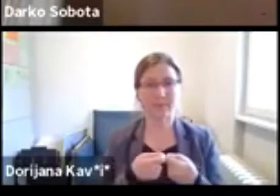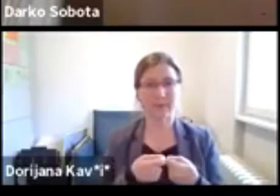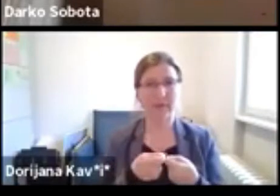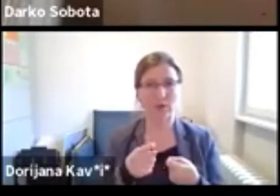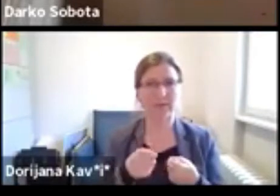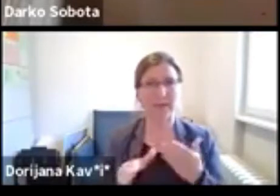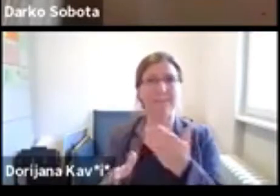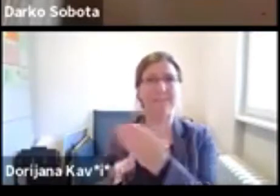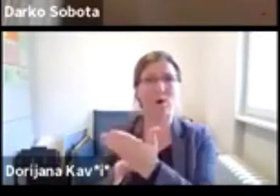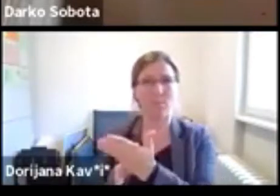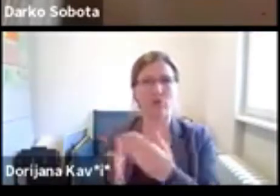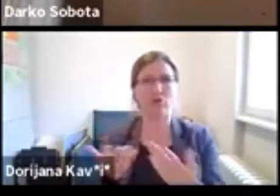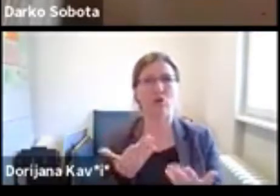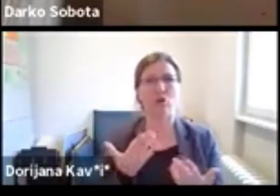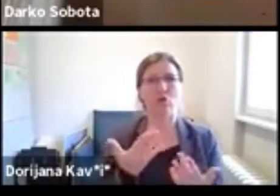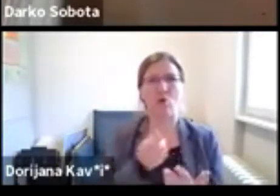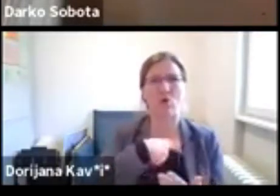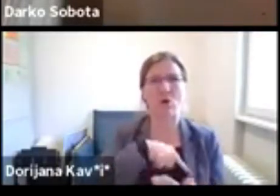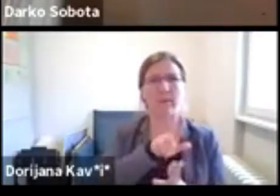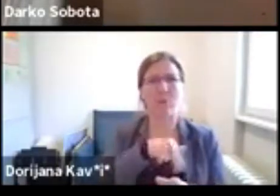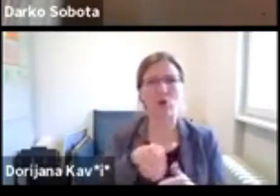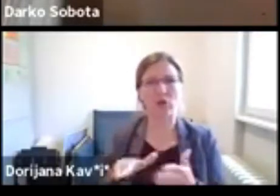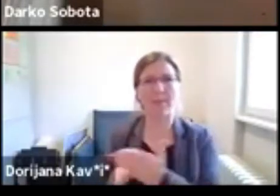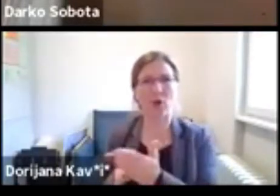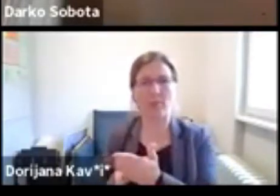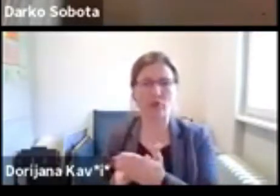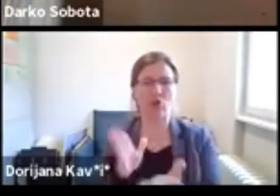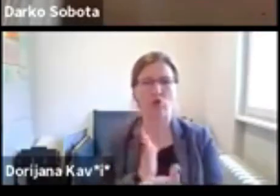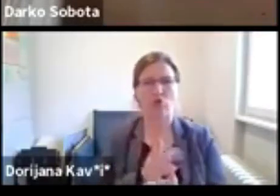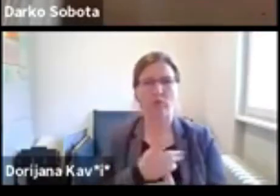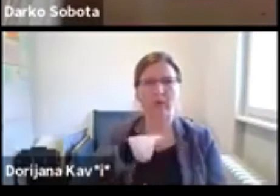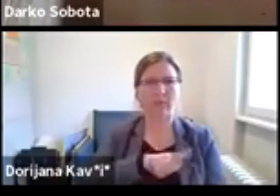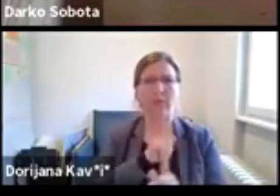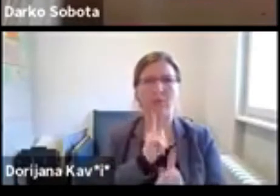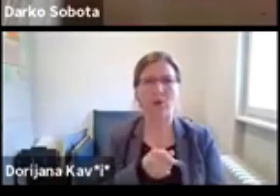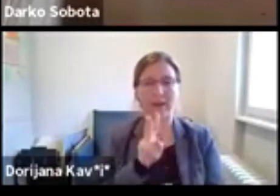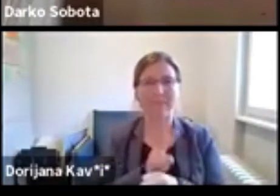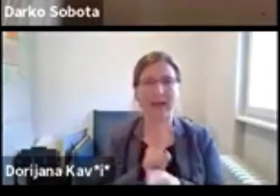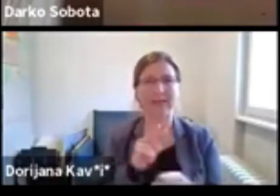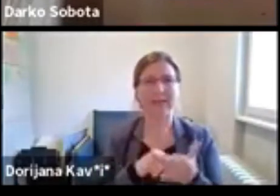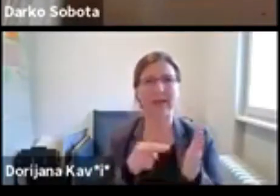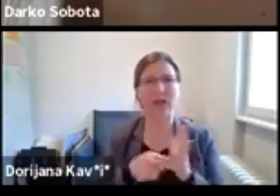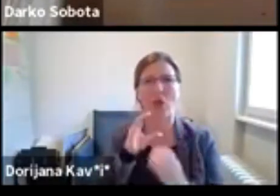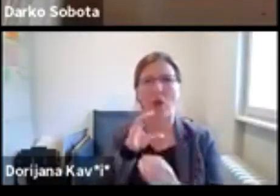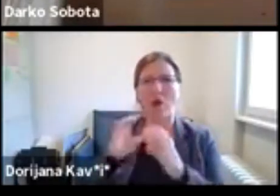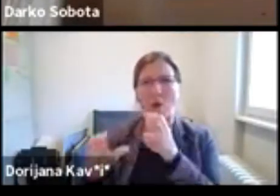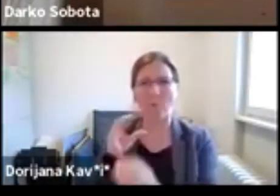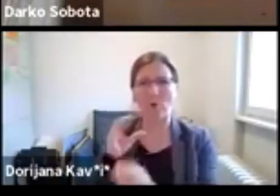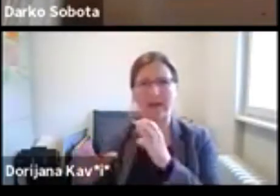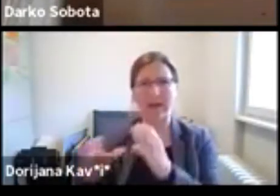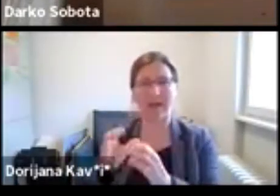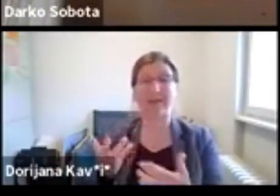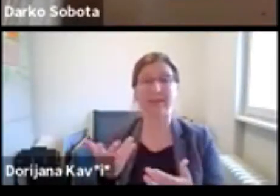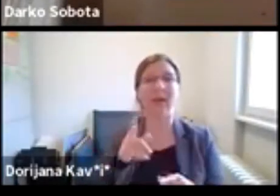inače toj osobi, mi moramo pripaziti na način komunikacije, odnosno pristup. Ponekad